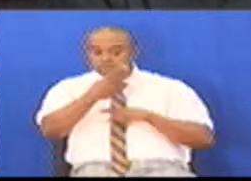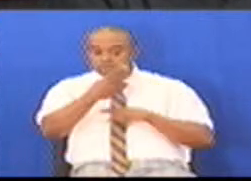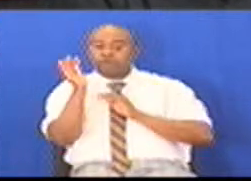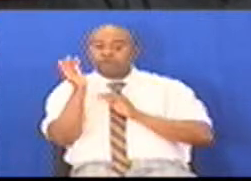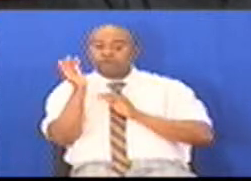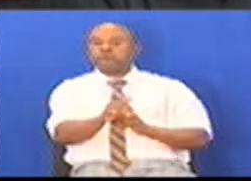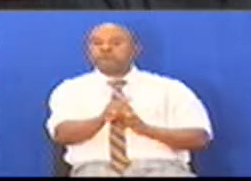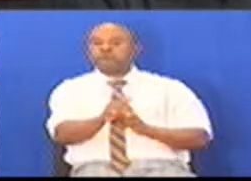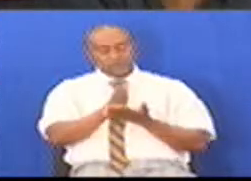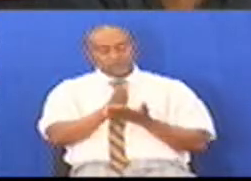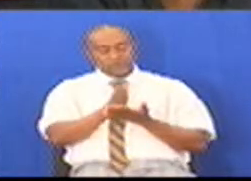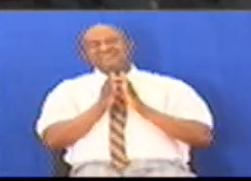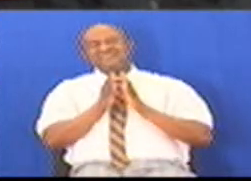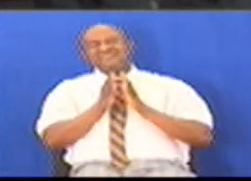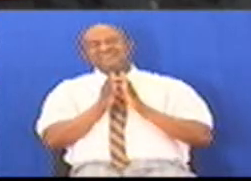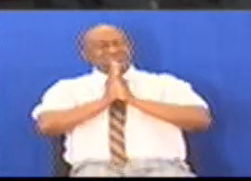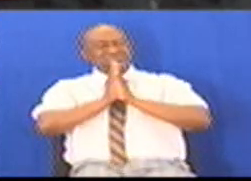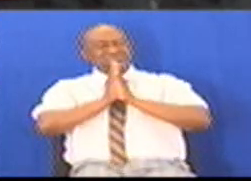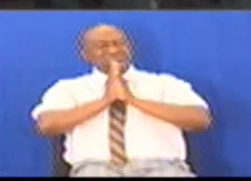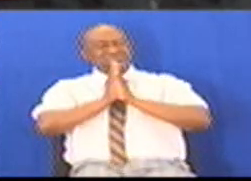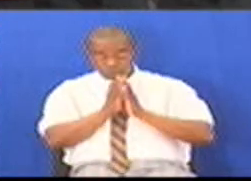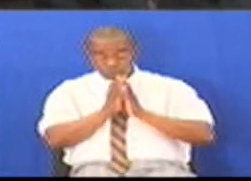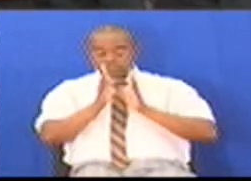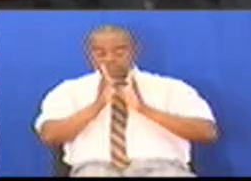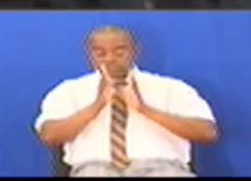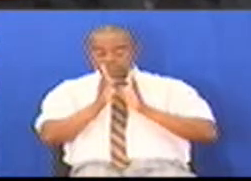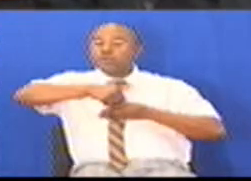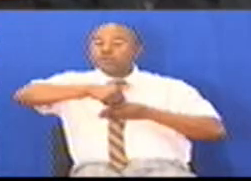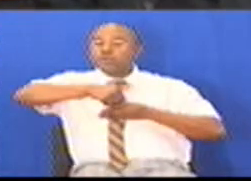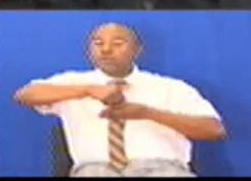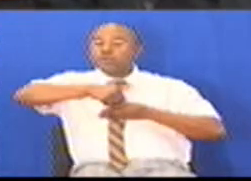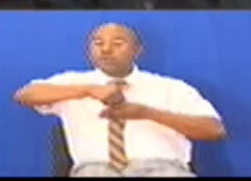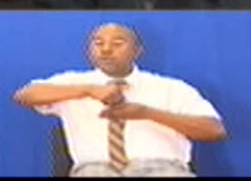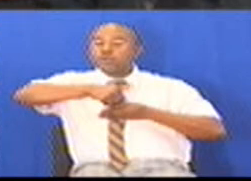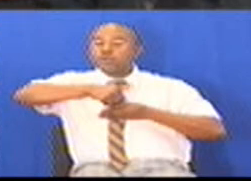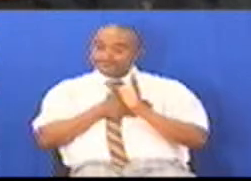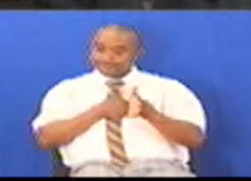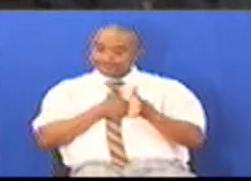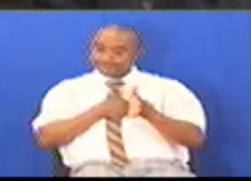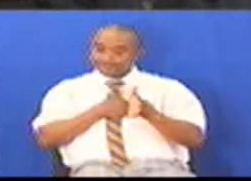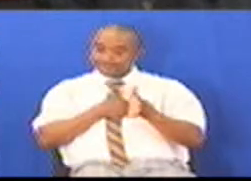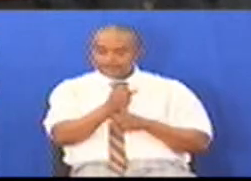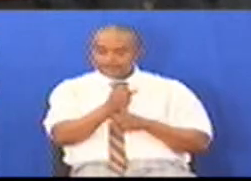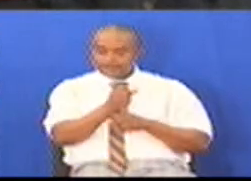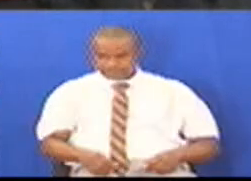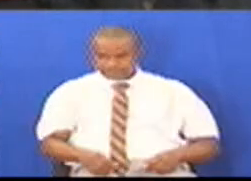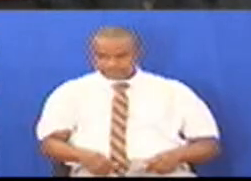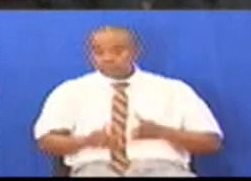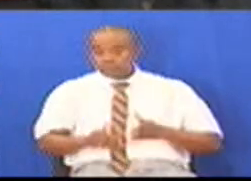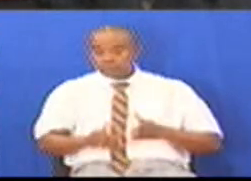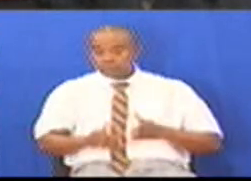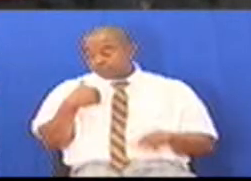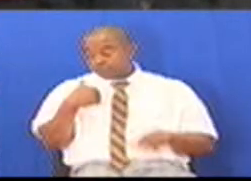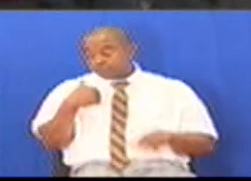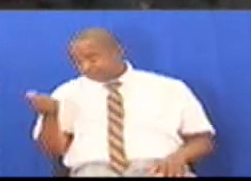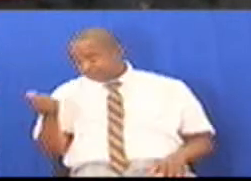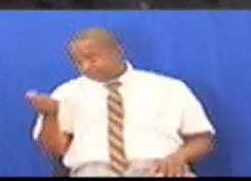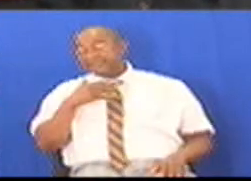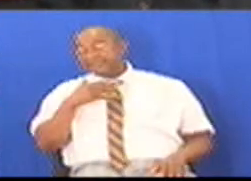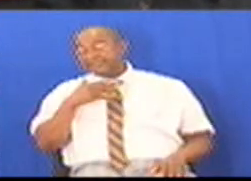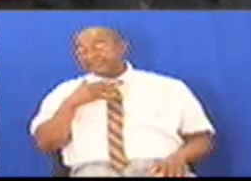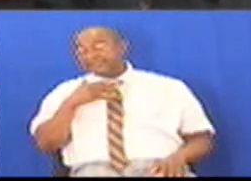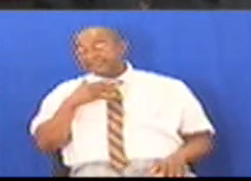hiyo nawashukuru sana, nawashukuru sana waheshimiwa wajumbe wa kamati hii ya budget. Mheshimiwa Spika, napenda kuchukua fursa hii